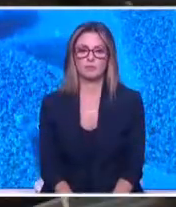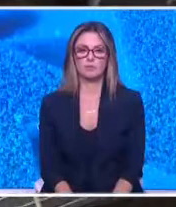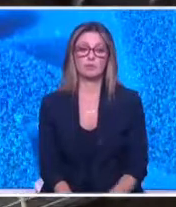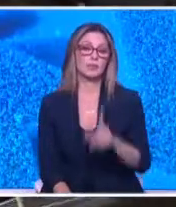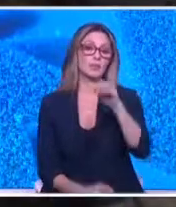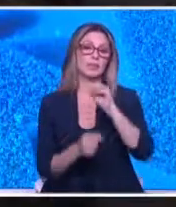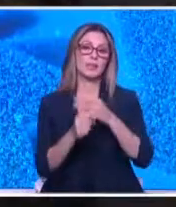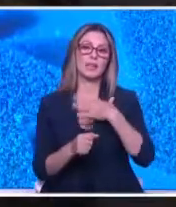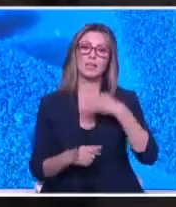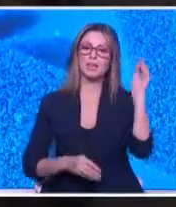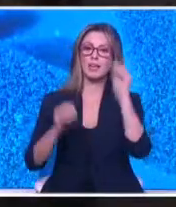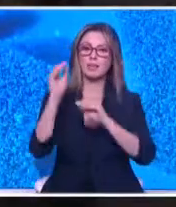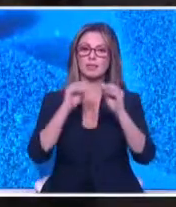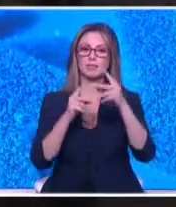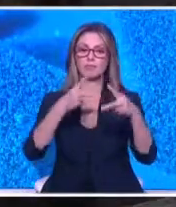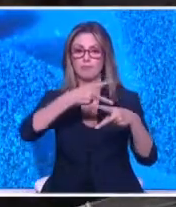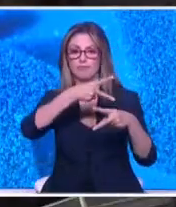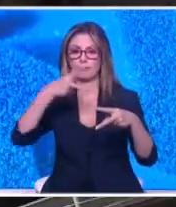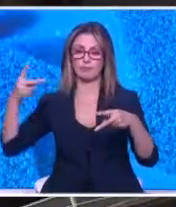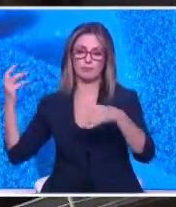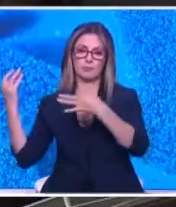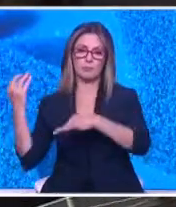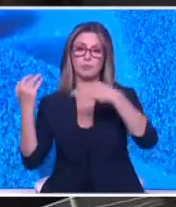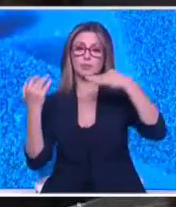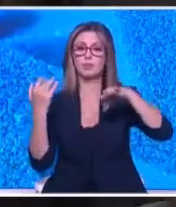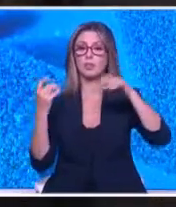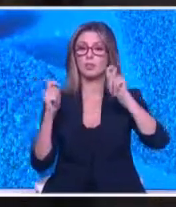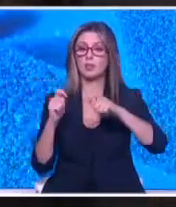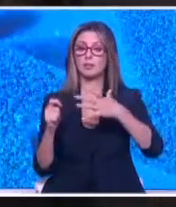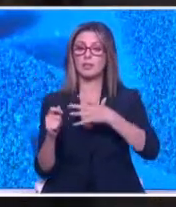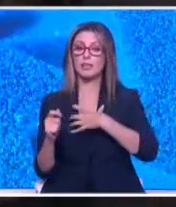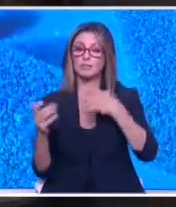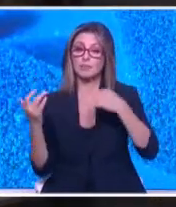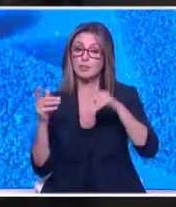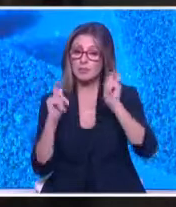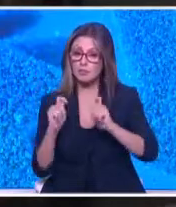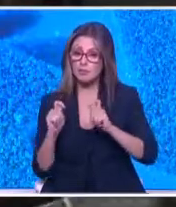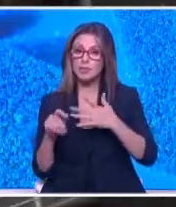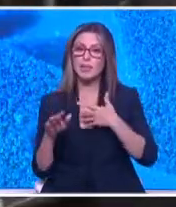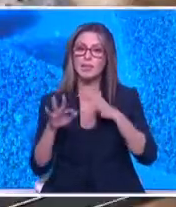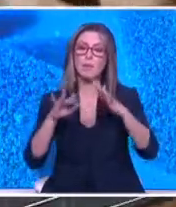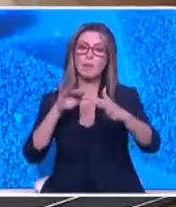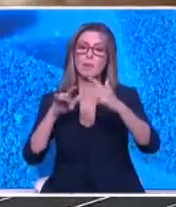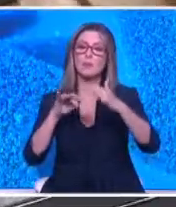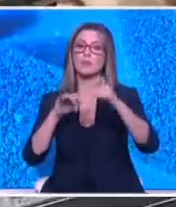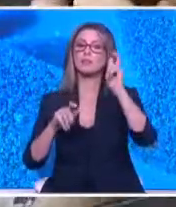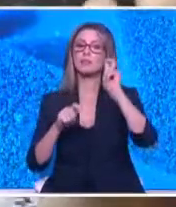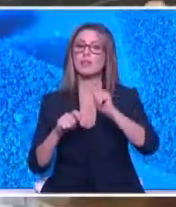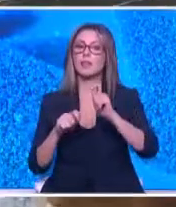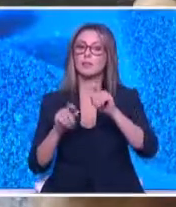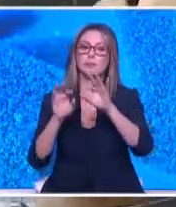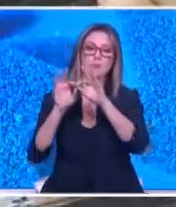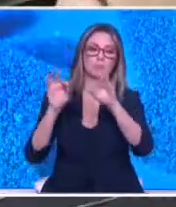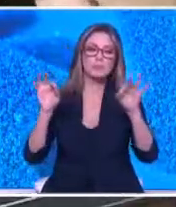Uyarlamada kendi tasarladığı çift saplı bağlamasını kullanan Ayyıldız, eserleri seslendirirken parmak vurma olarak da bilinen